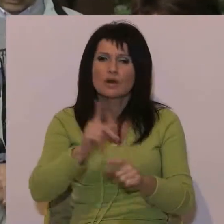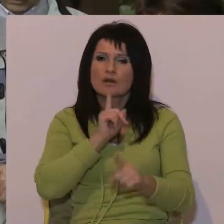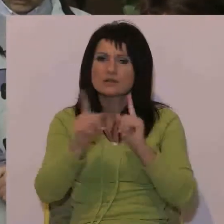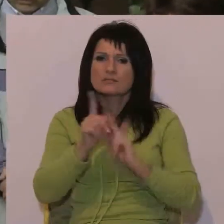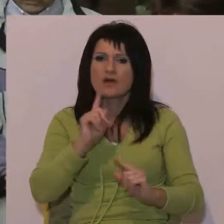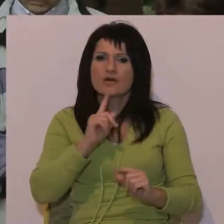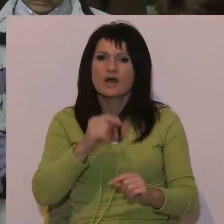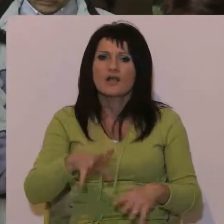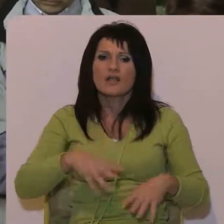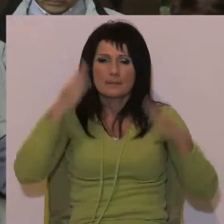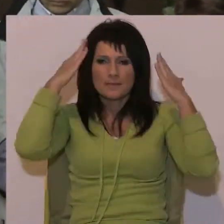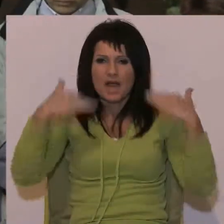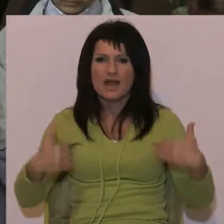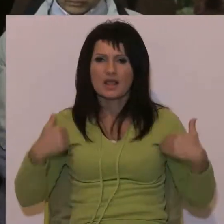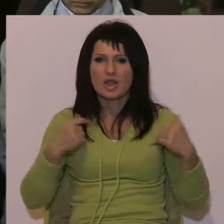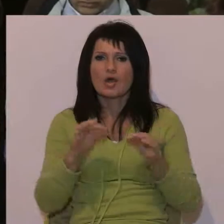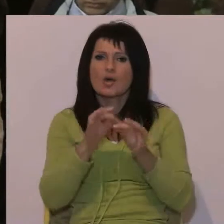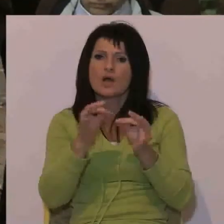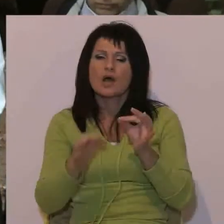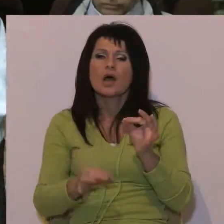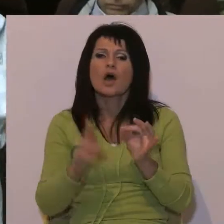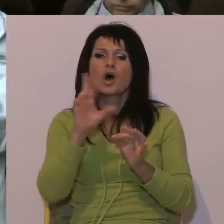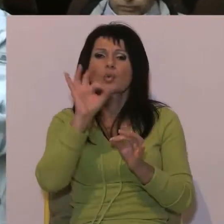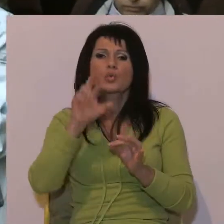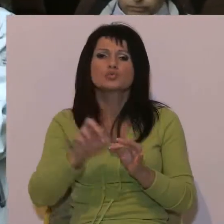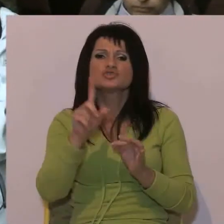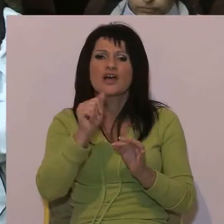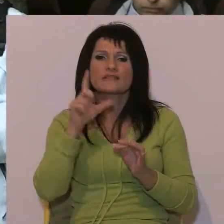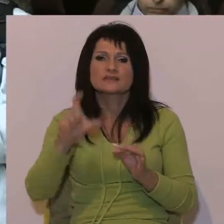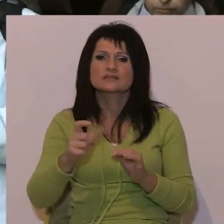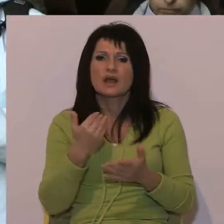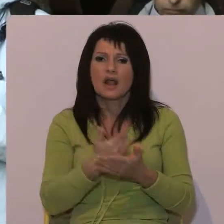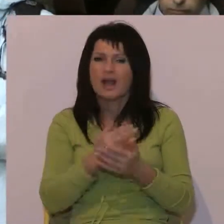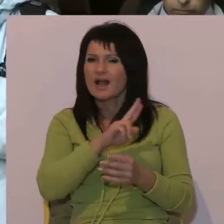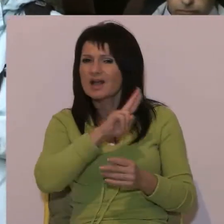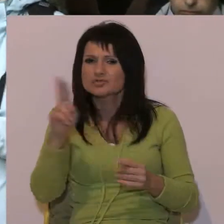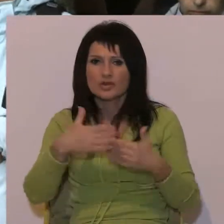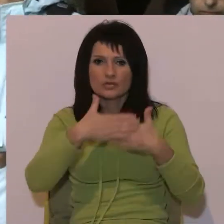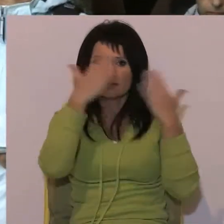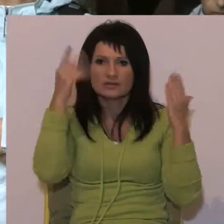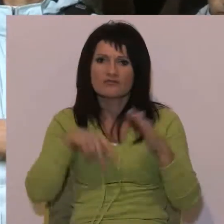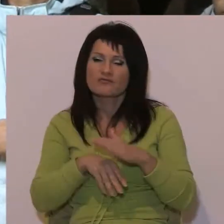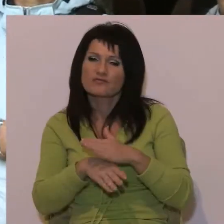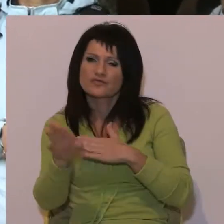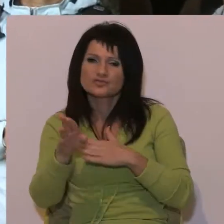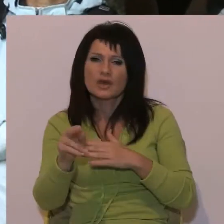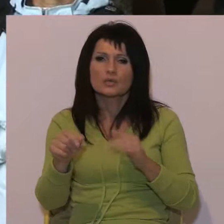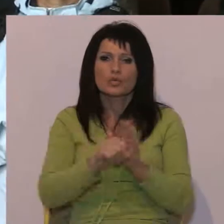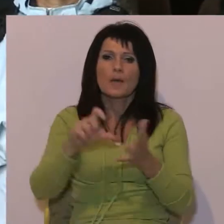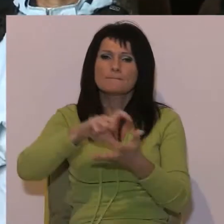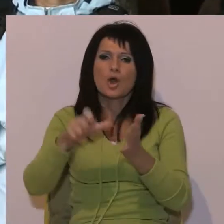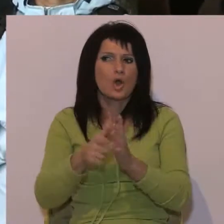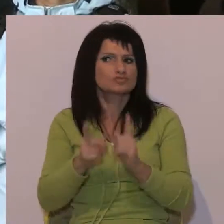z Najświętszą Marią Panną, odmawiając różaniec. I pewnego dnia wszedł szybko do